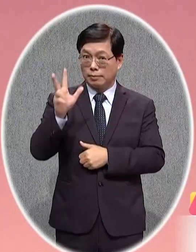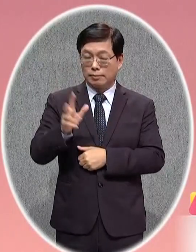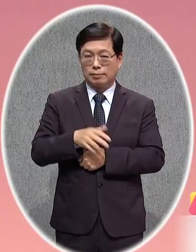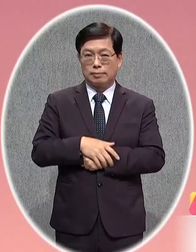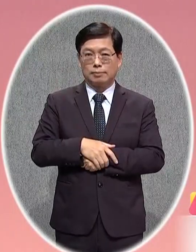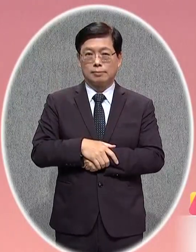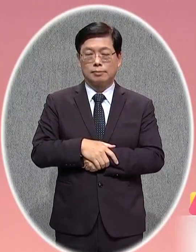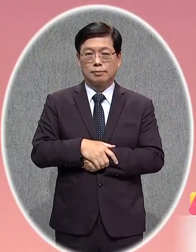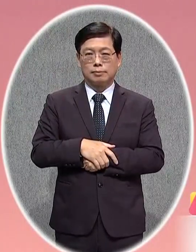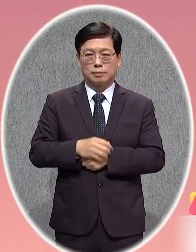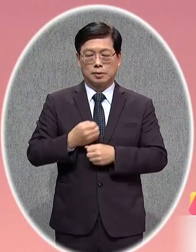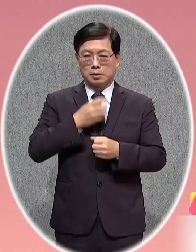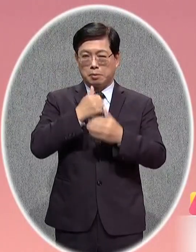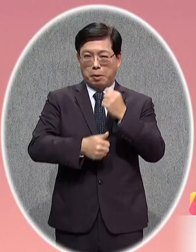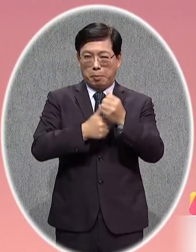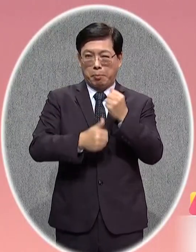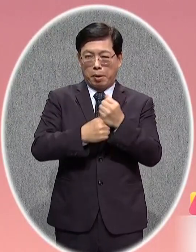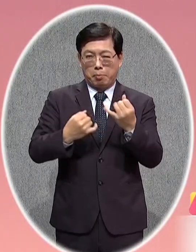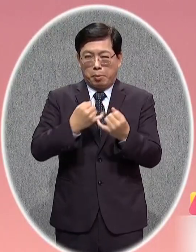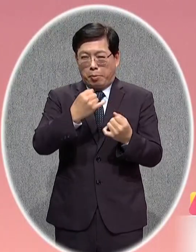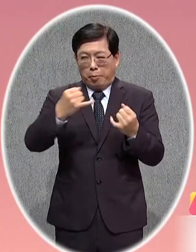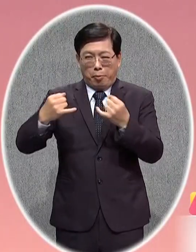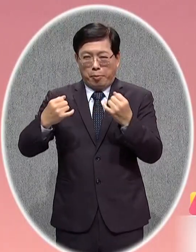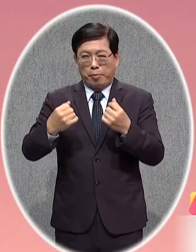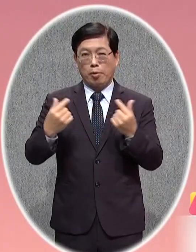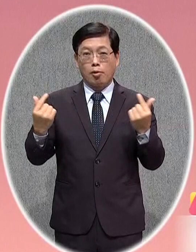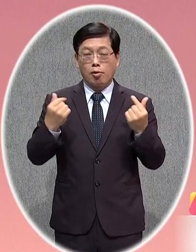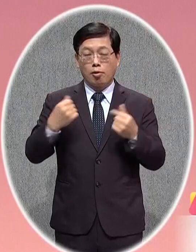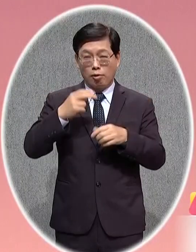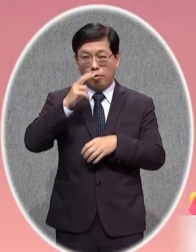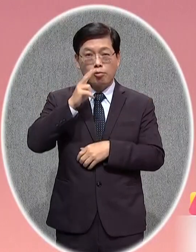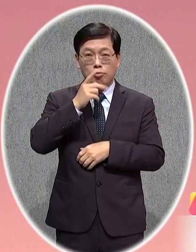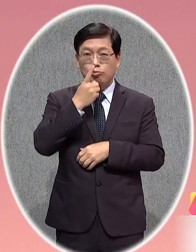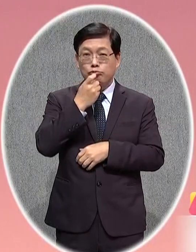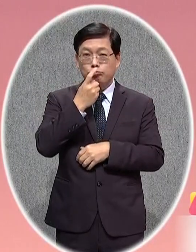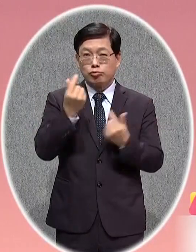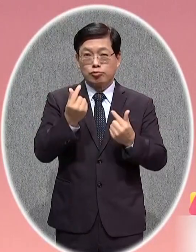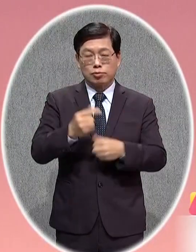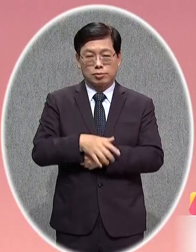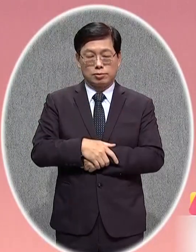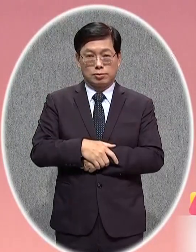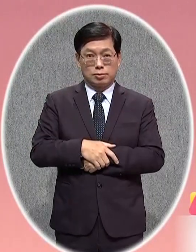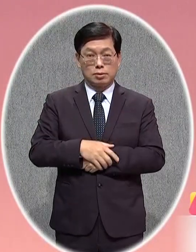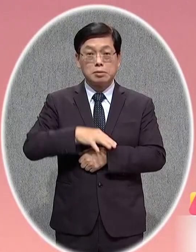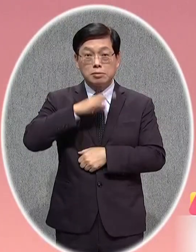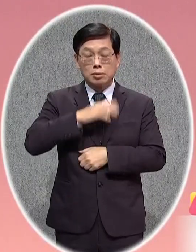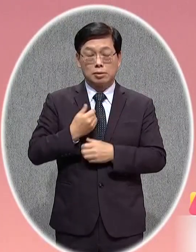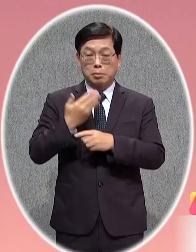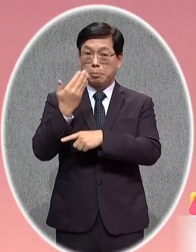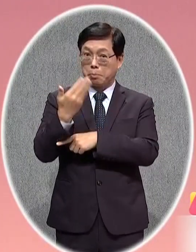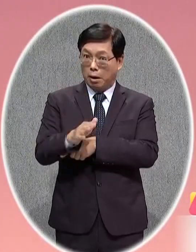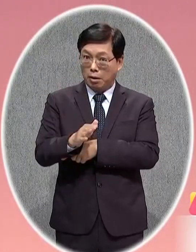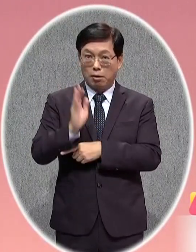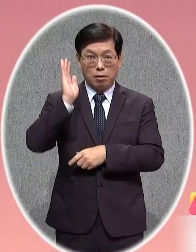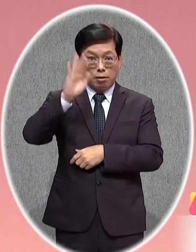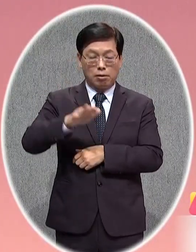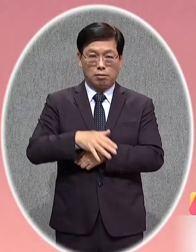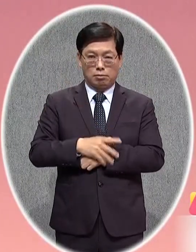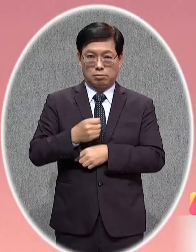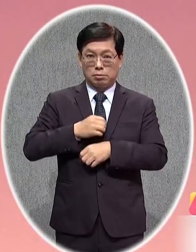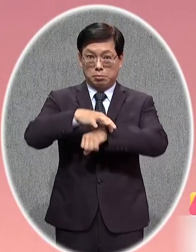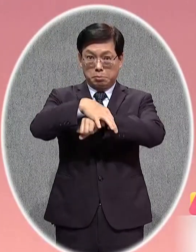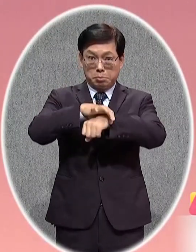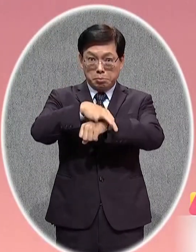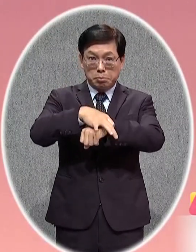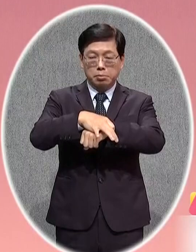候大量生长，会呈现一个烟红色的状况。当它生长死亡之后，它的骨